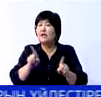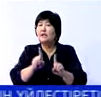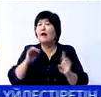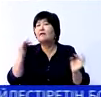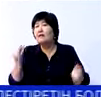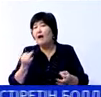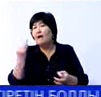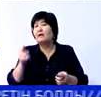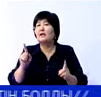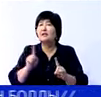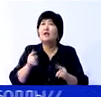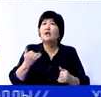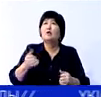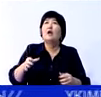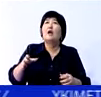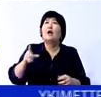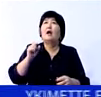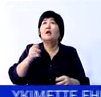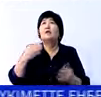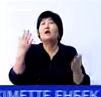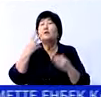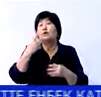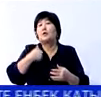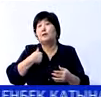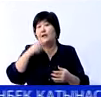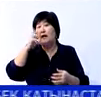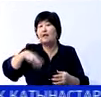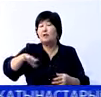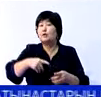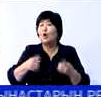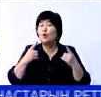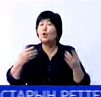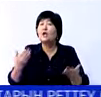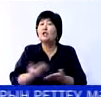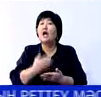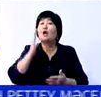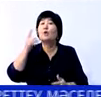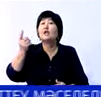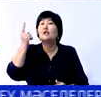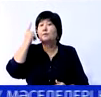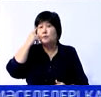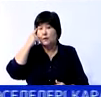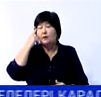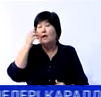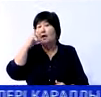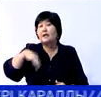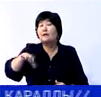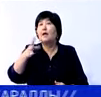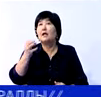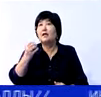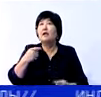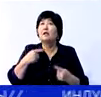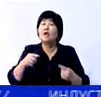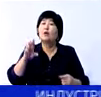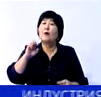туралы, Рошы хан мен Бату хан тұлғасы жайында фильмде түрілсе, біздің елімізде үлкен бір жаңалық болады деп ойлаймын. Және де елімізге тағы да Рошы хан,